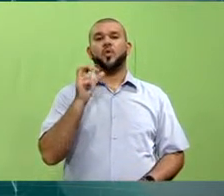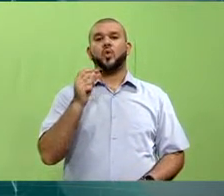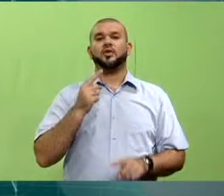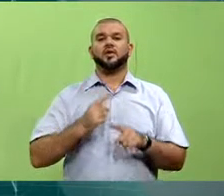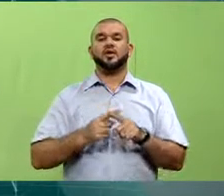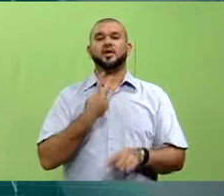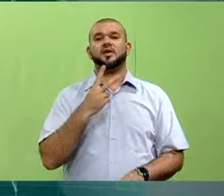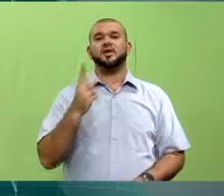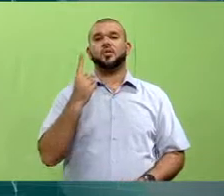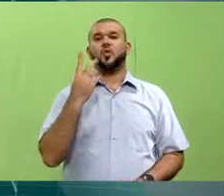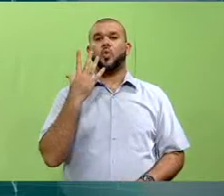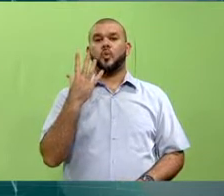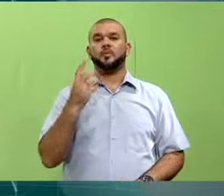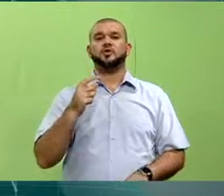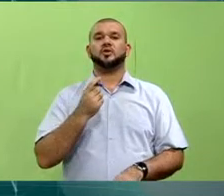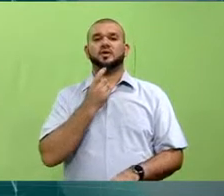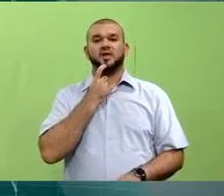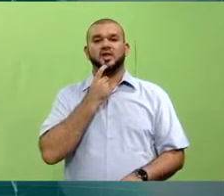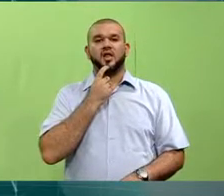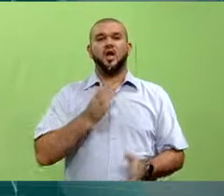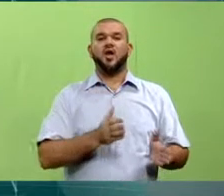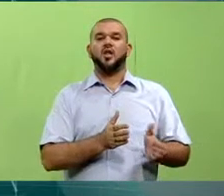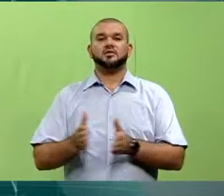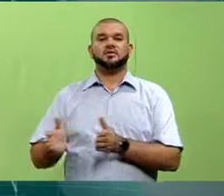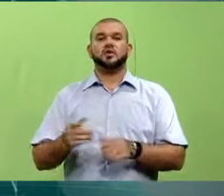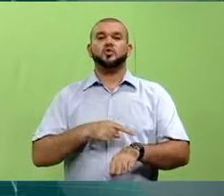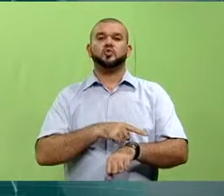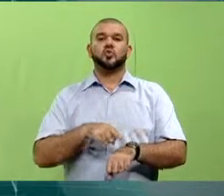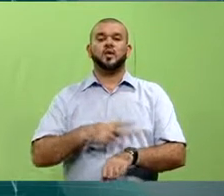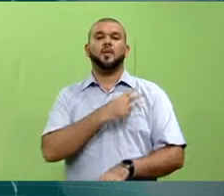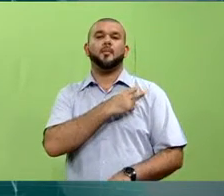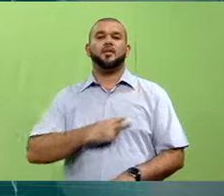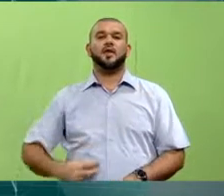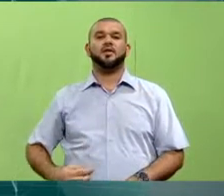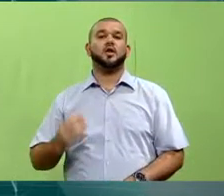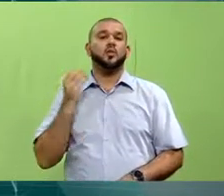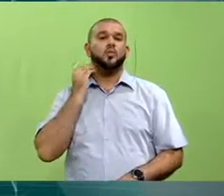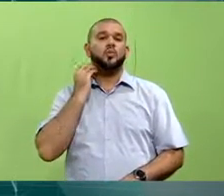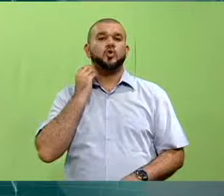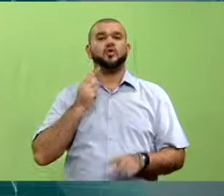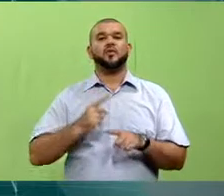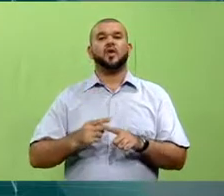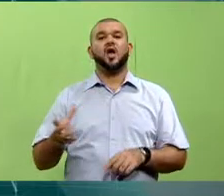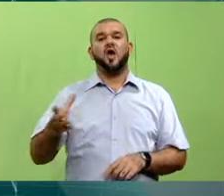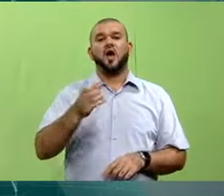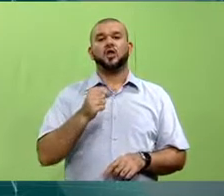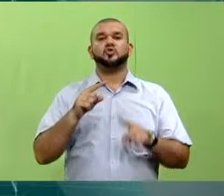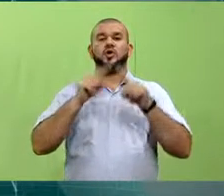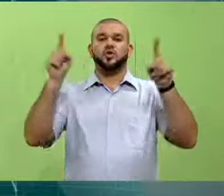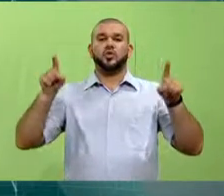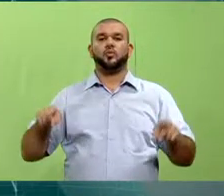...2010 ila 2015 yılları arasındaki sürede belediyenin borç ve alacak